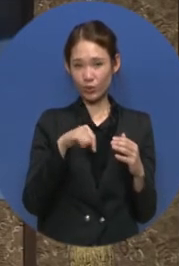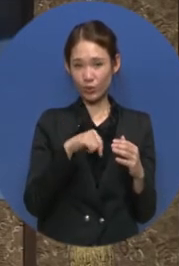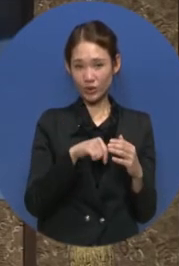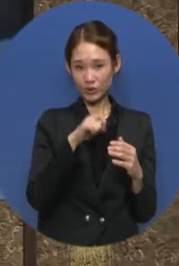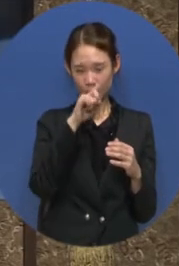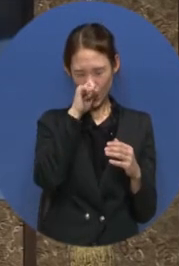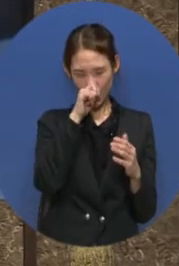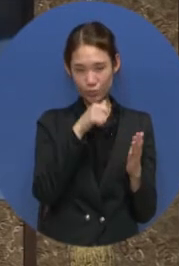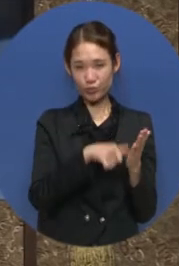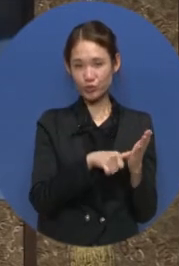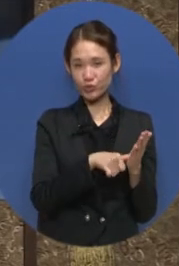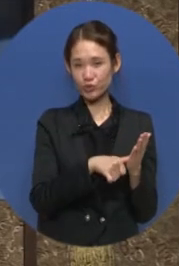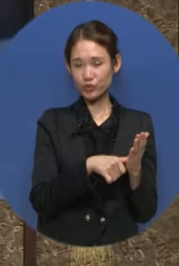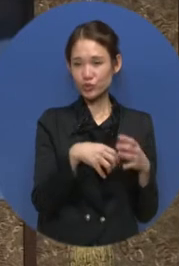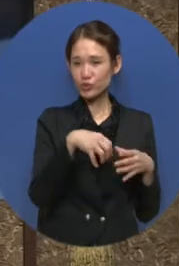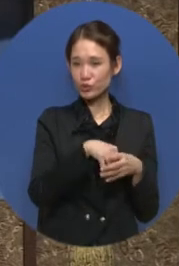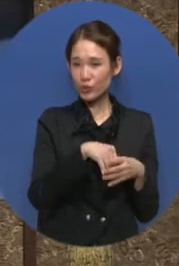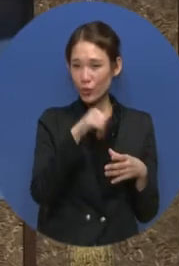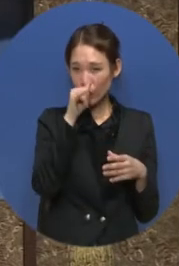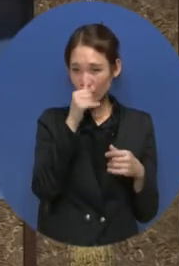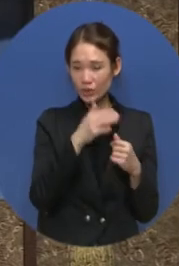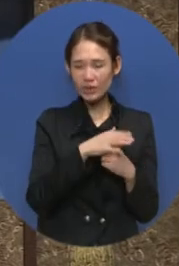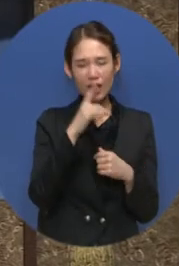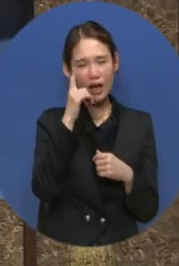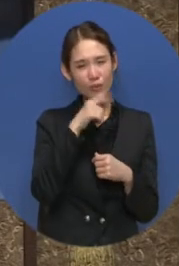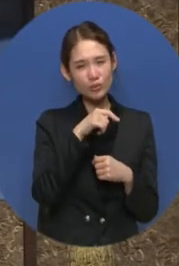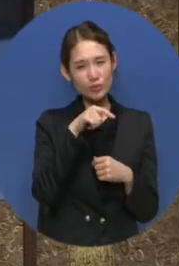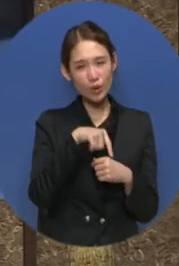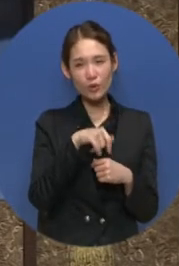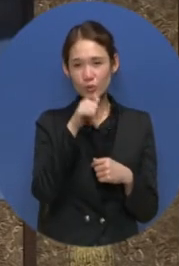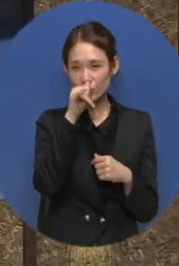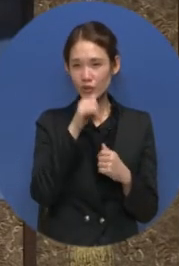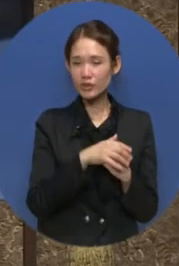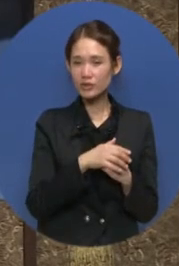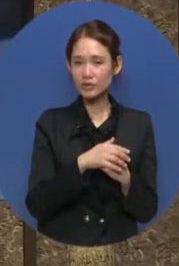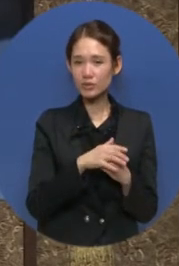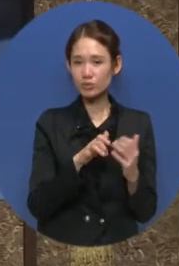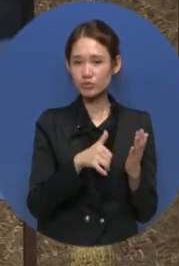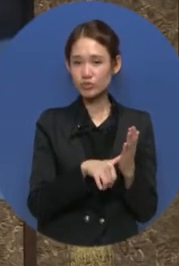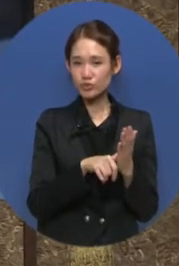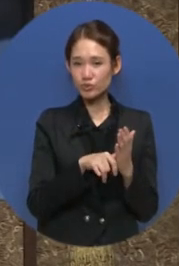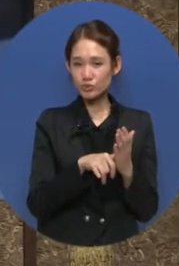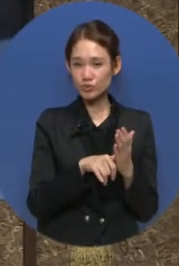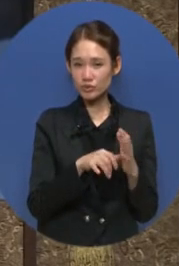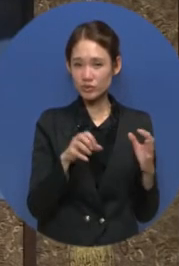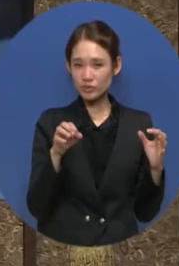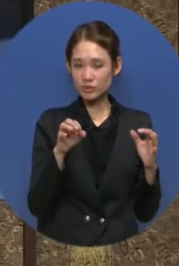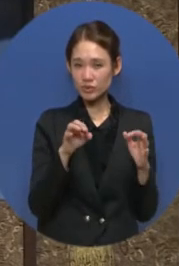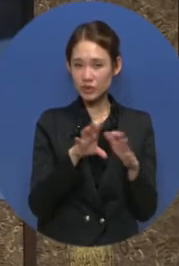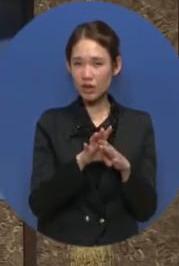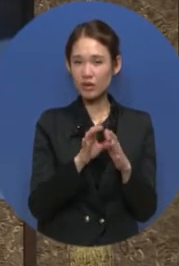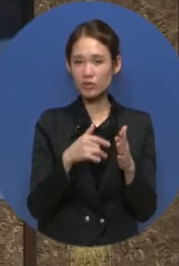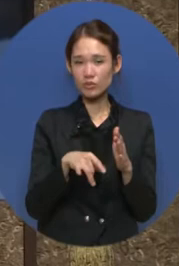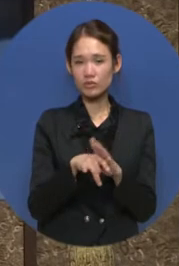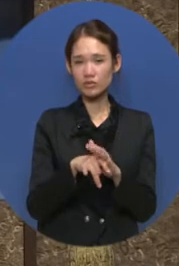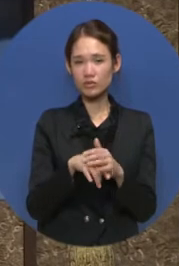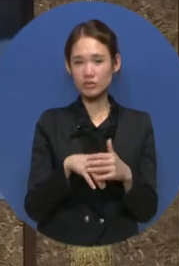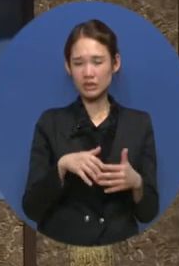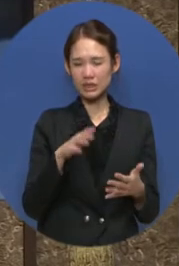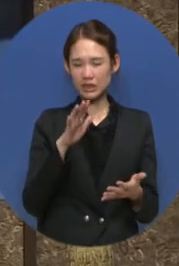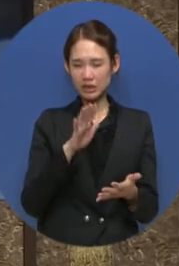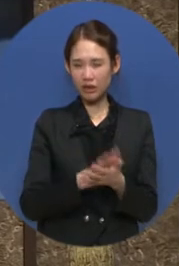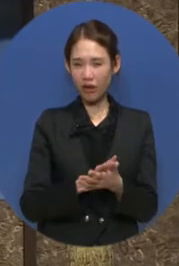좋은 물질도 있지만 나쁜 성균도 있거든요. 그런 물질을 없애기 위해서는 이제 이렇게 좀 뜨거운